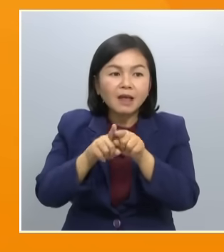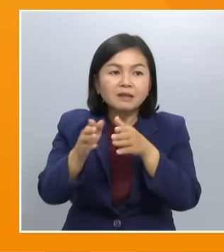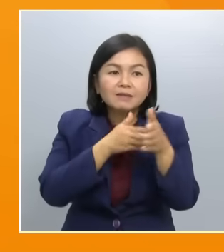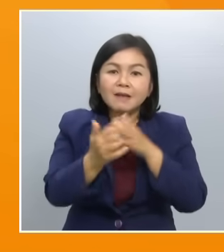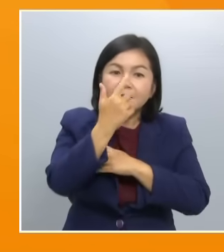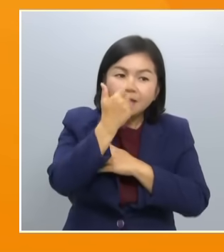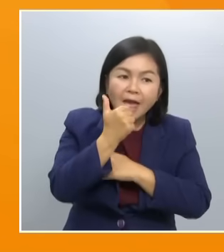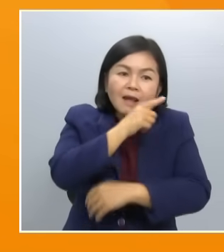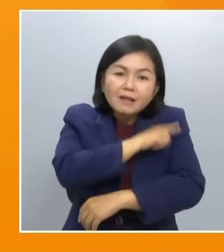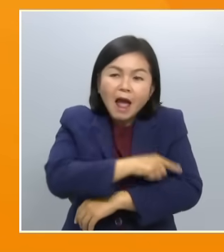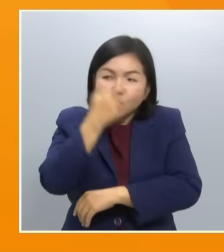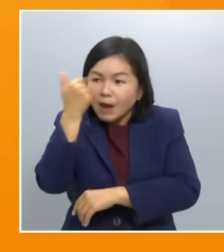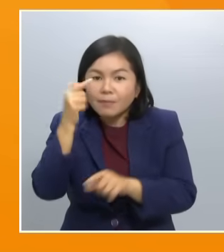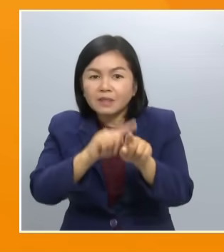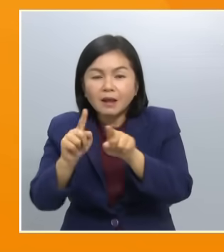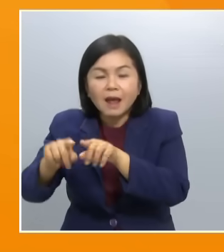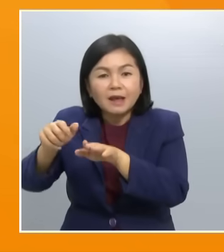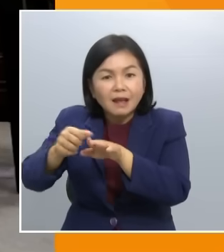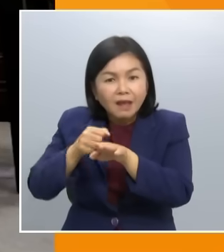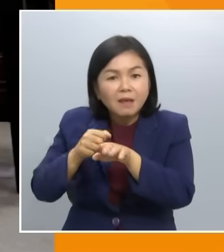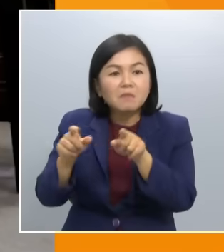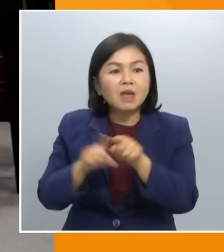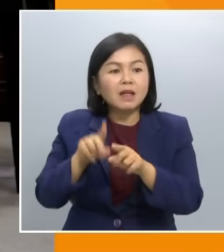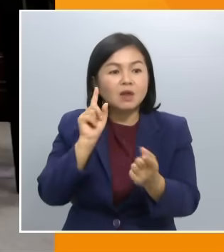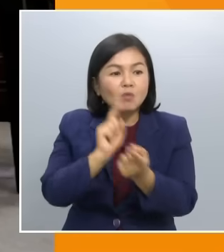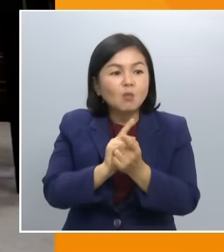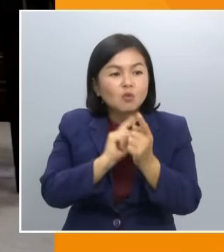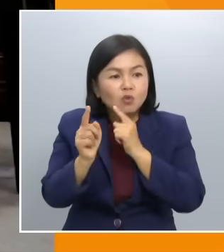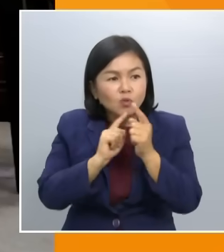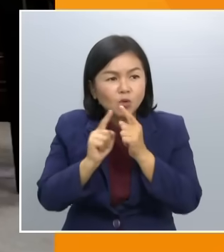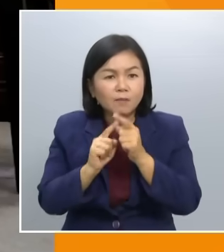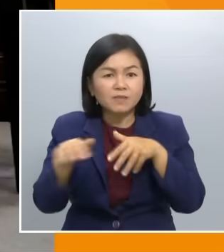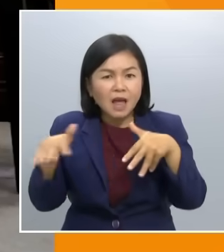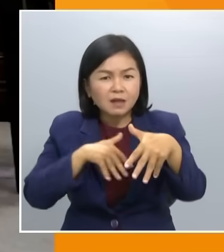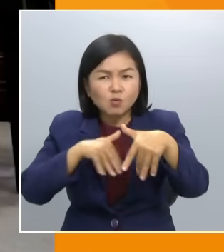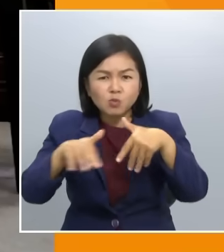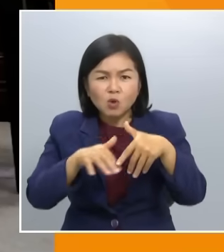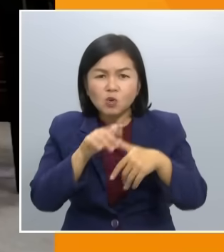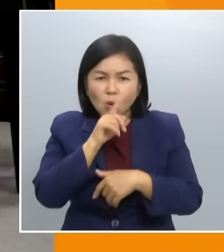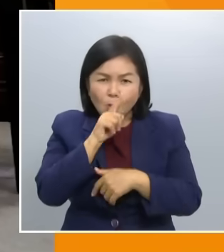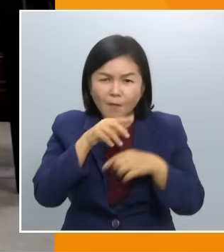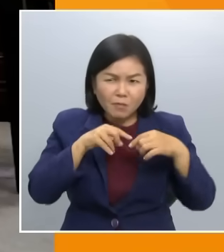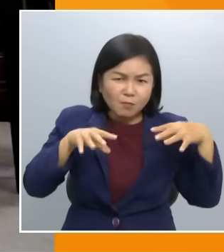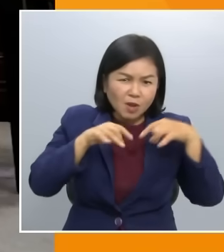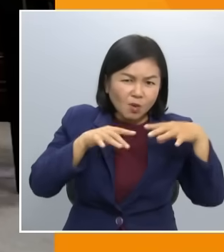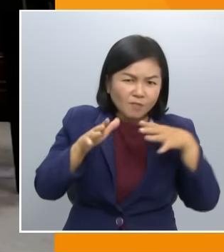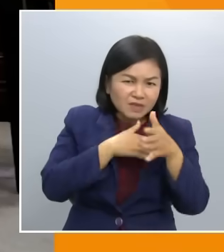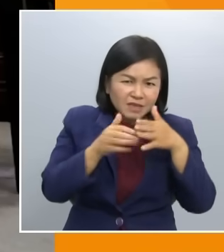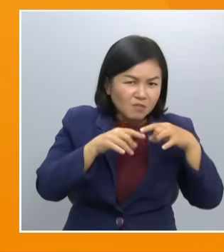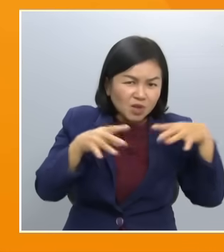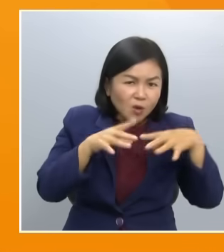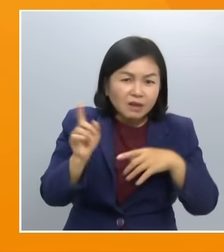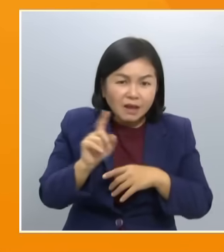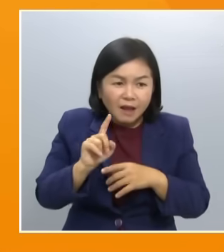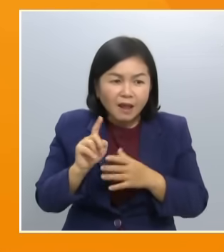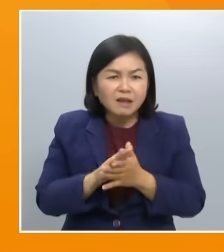แดงขาวและดำค่ะนี ่ตอนนั้นก็เป็นที่วิพากษ์วิจารณ์เช่นเดียวกันว่าเหมาะหรือไม่เหมาะอย่างไร ฝั่งนึงวัน